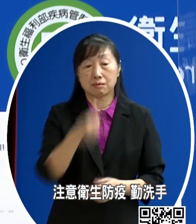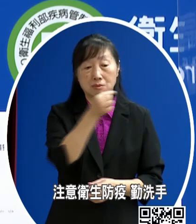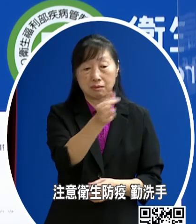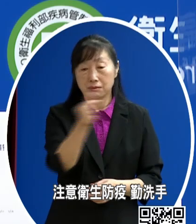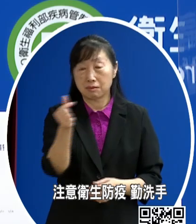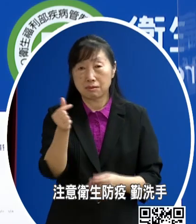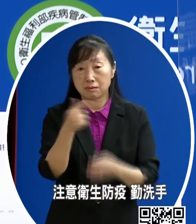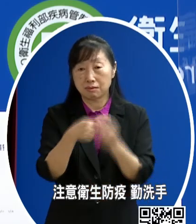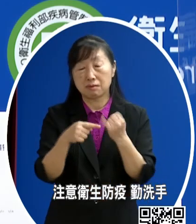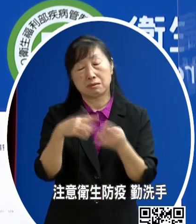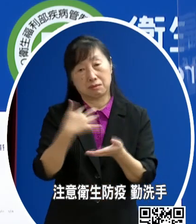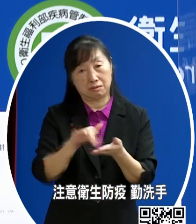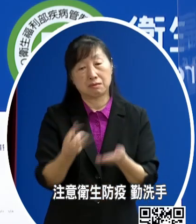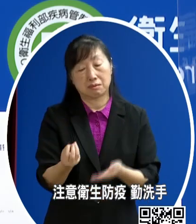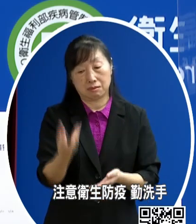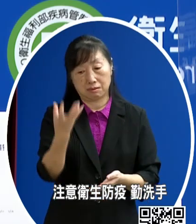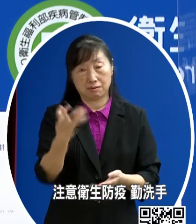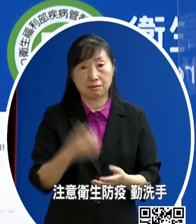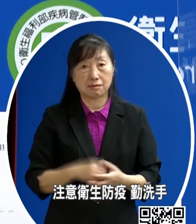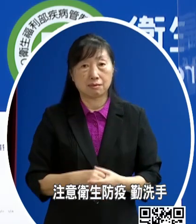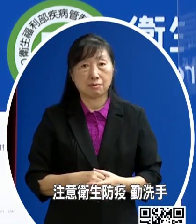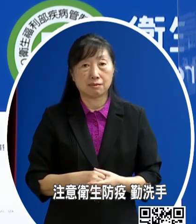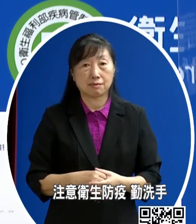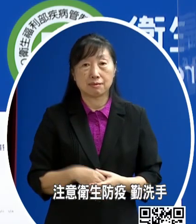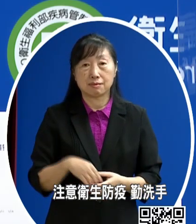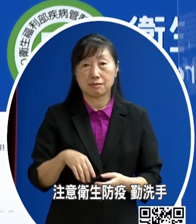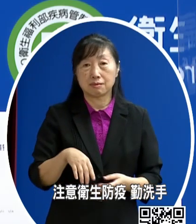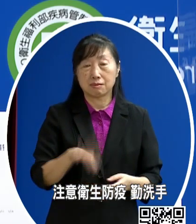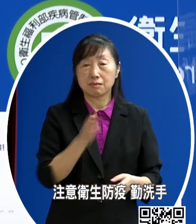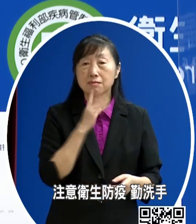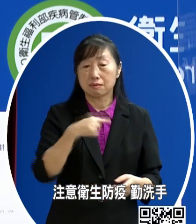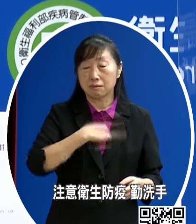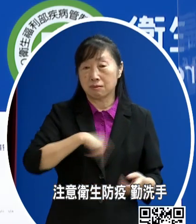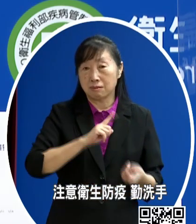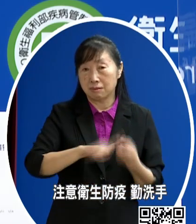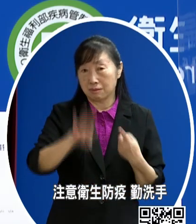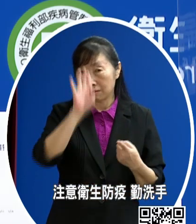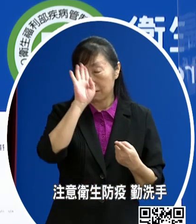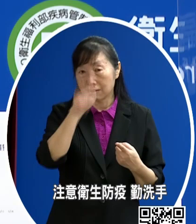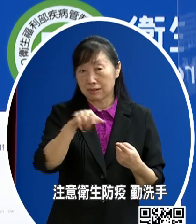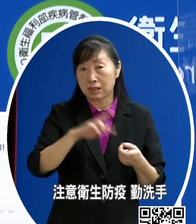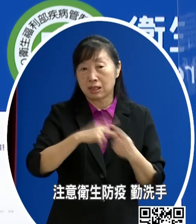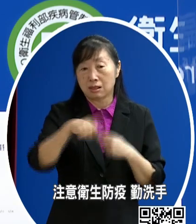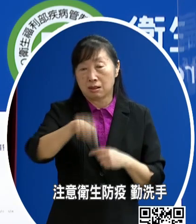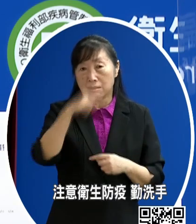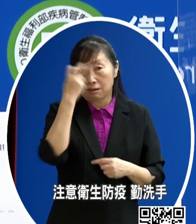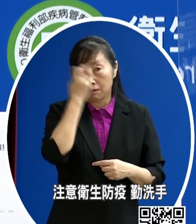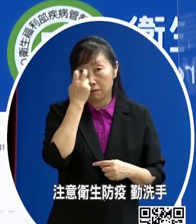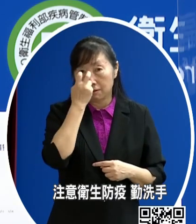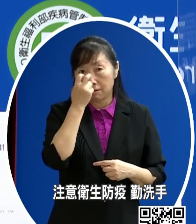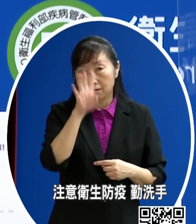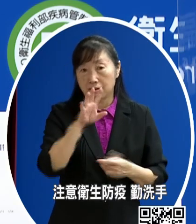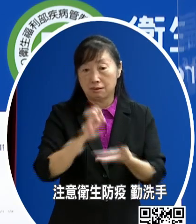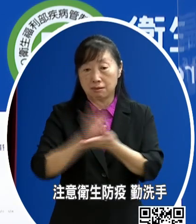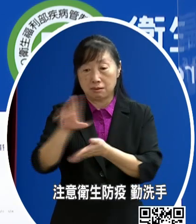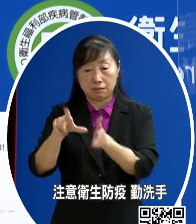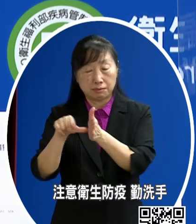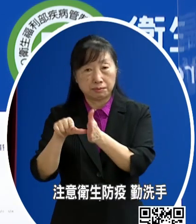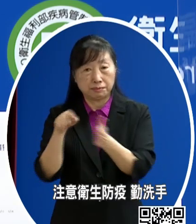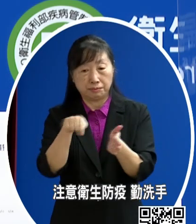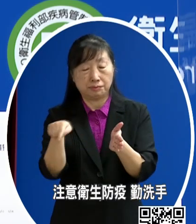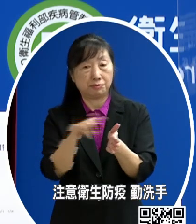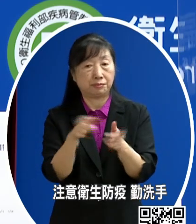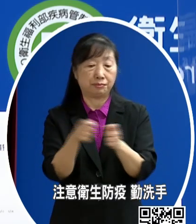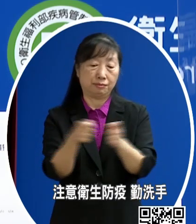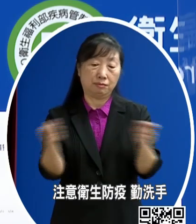率仍然是高，那看起来发病日距离我们的采检或者我们报告出来时间仍